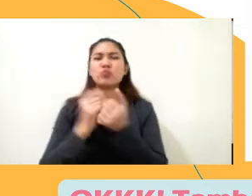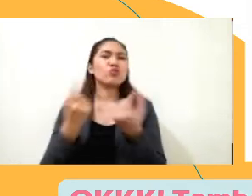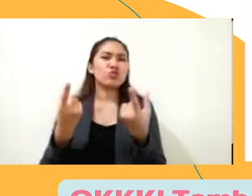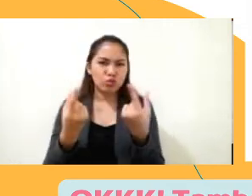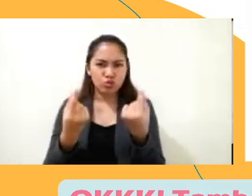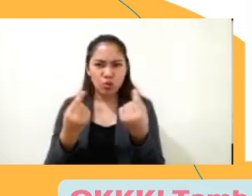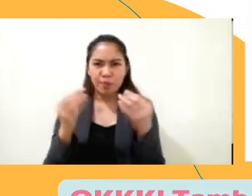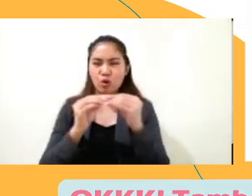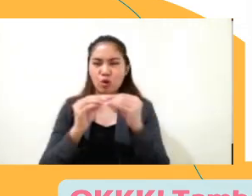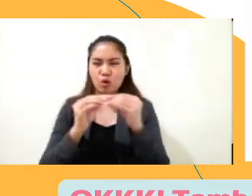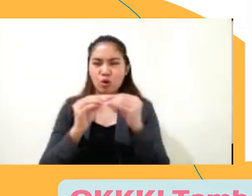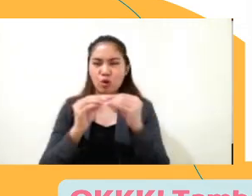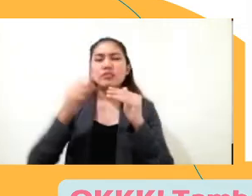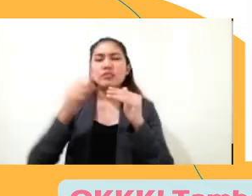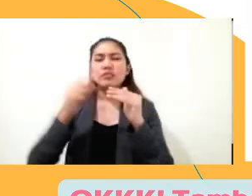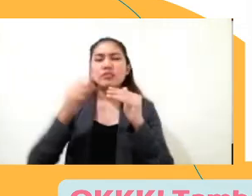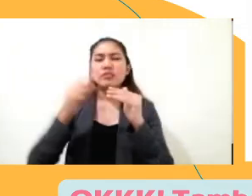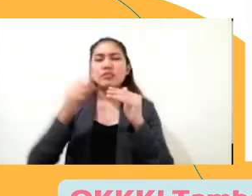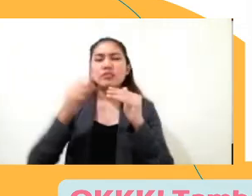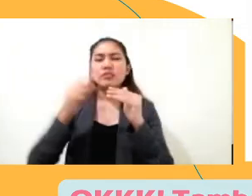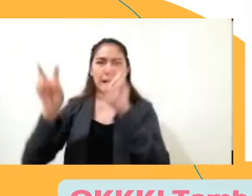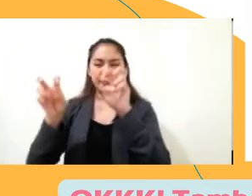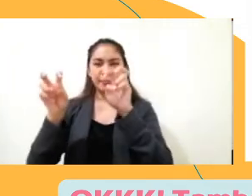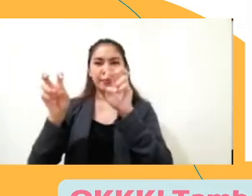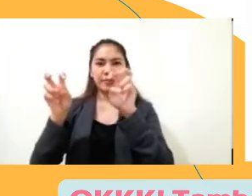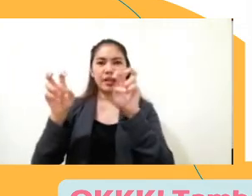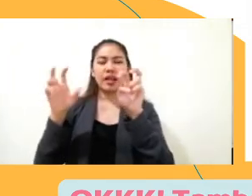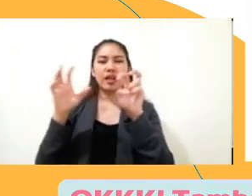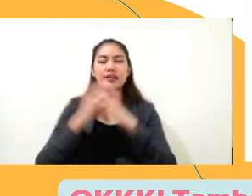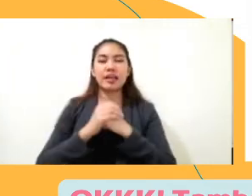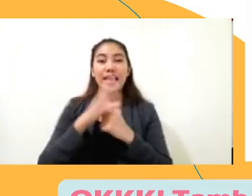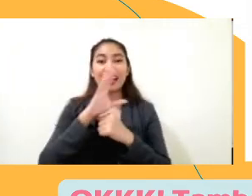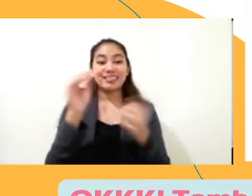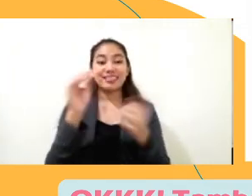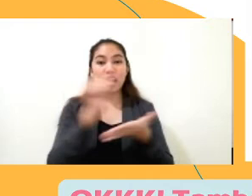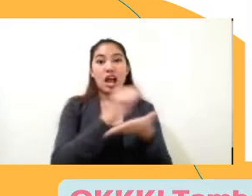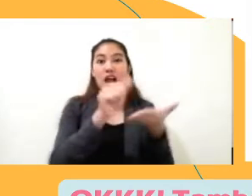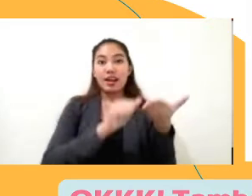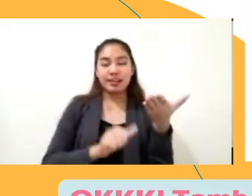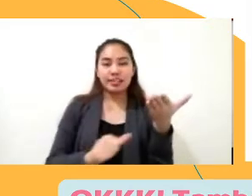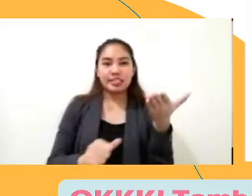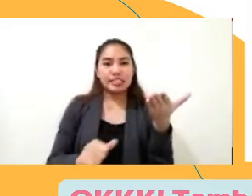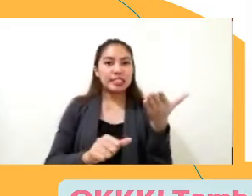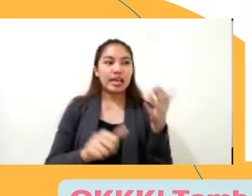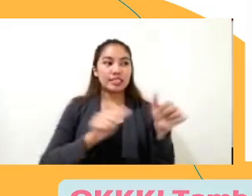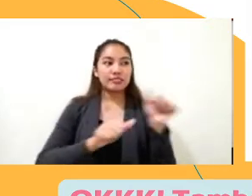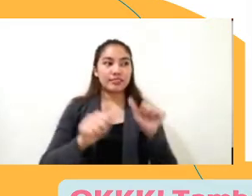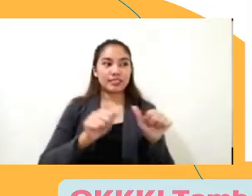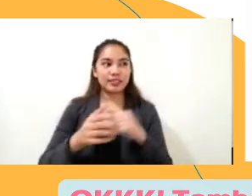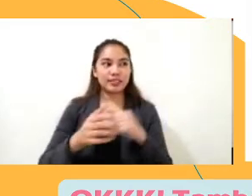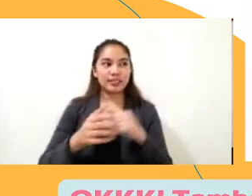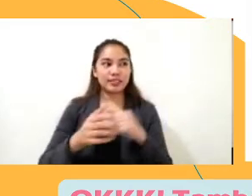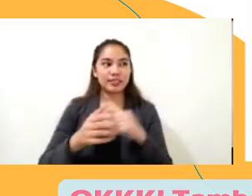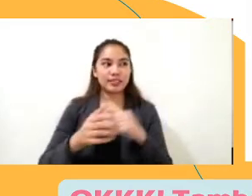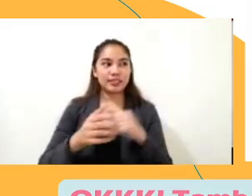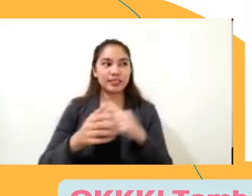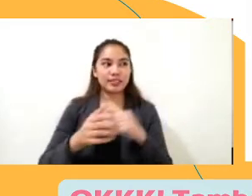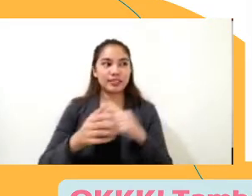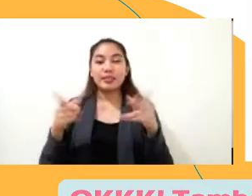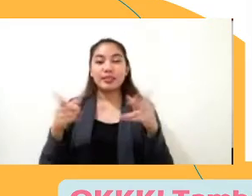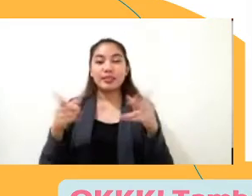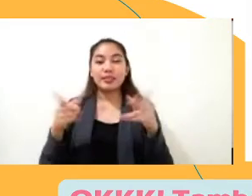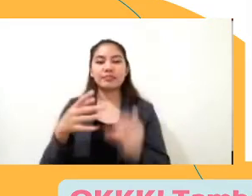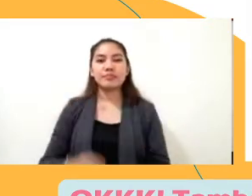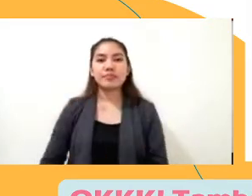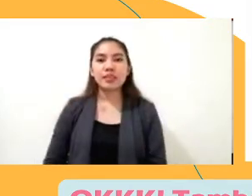no, tungkol sa ating tema at sa ating art-based activity ngayong episode na to. So alright, tuloy tayo. No? Gaya ng nabanggit ni